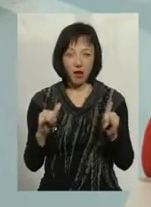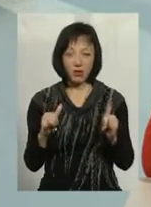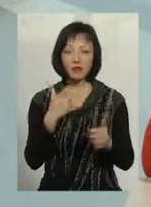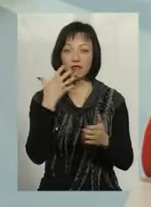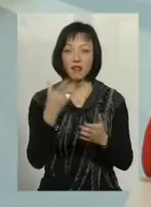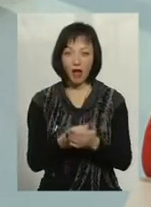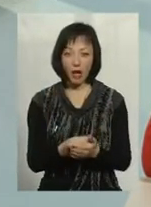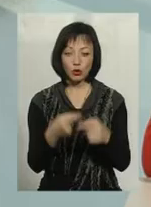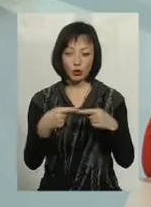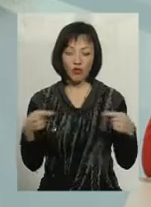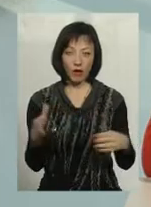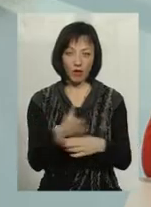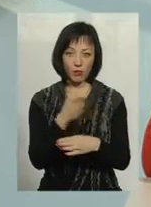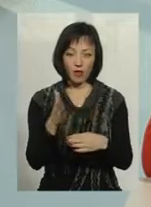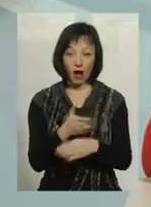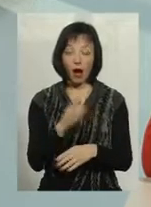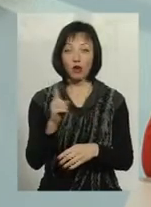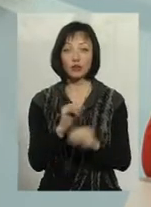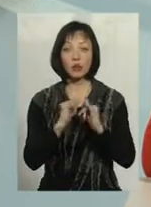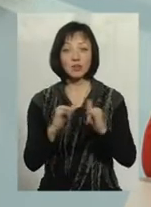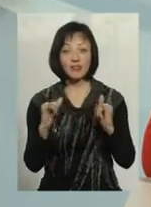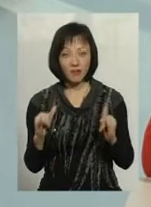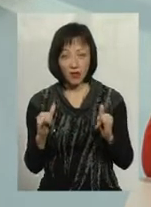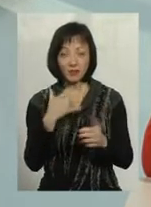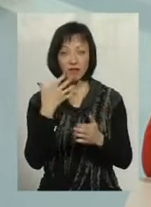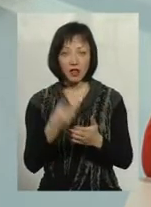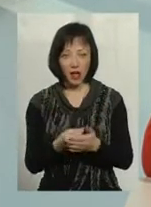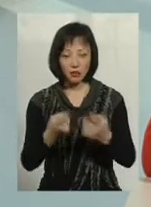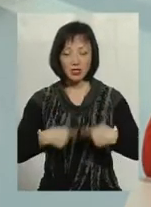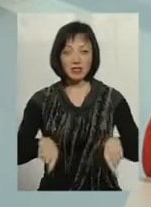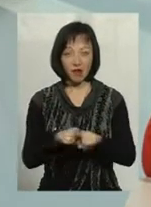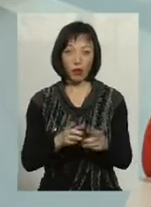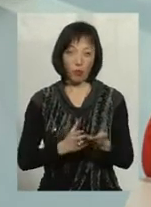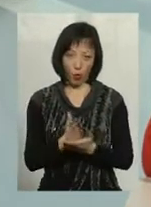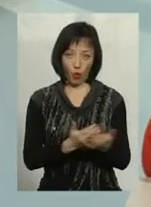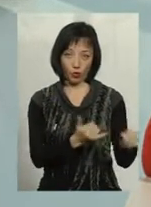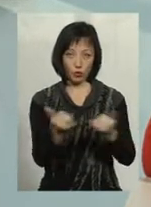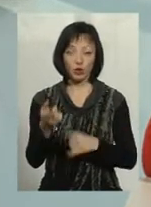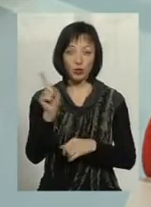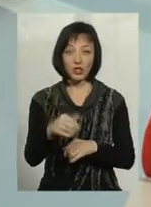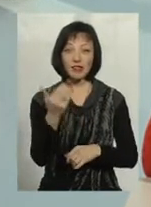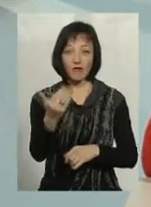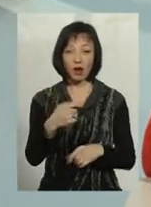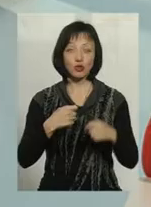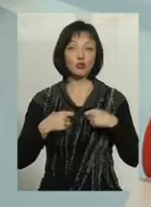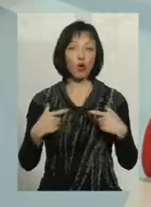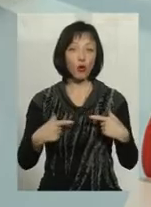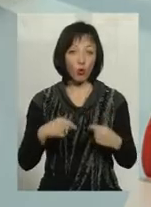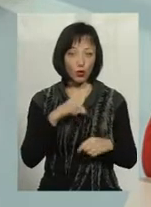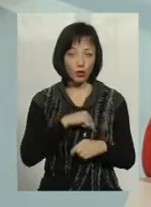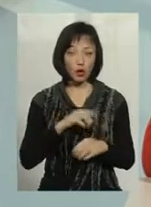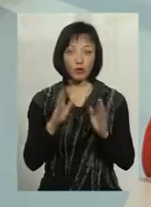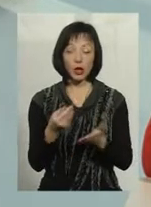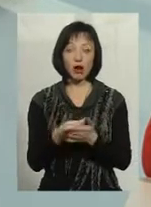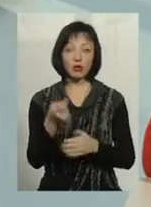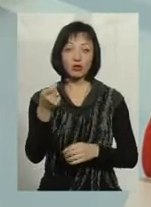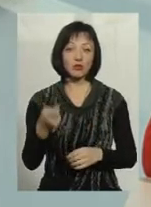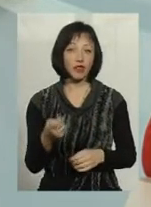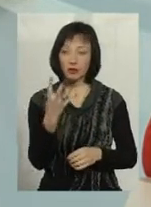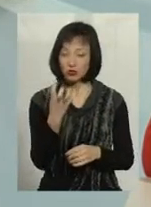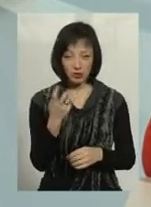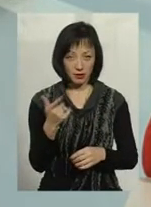я знаю, що вони дуже довго давно боролися за ці речі. Ми бачимо, що сьогодні на